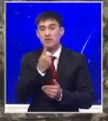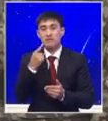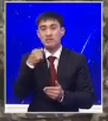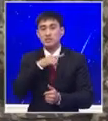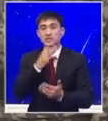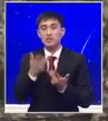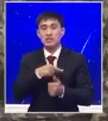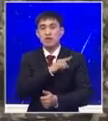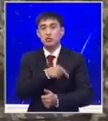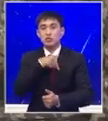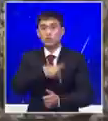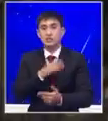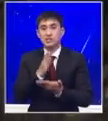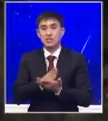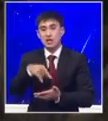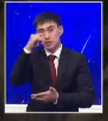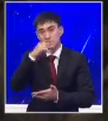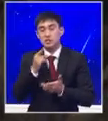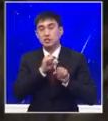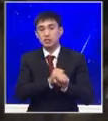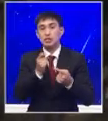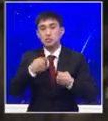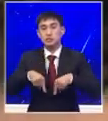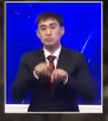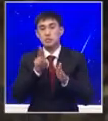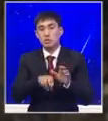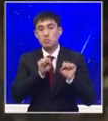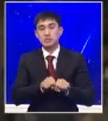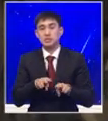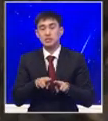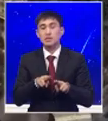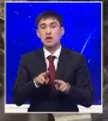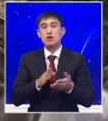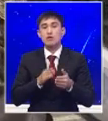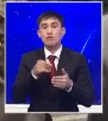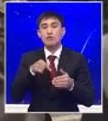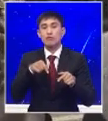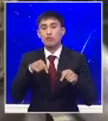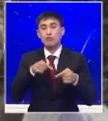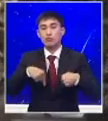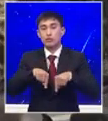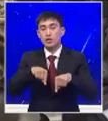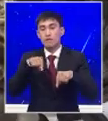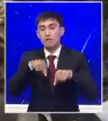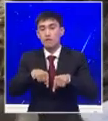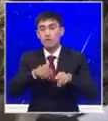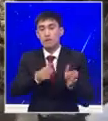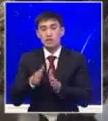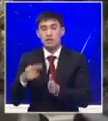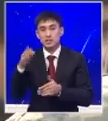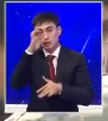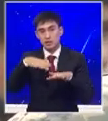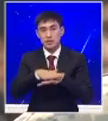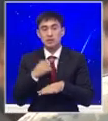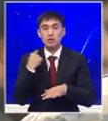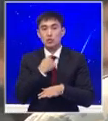сил Республики Казахстан встали на защиту общественной безопасности и внутреннего порядка страны, тогда как в городе Талдыкурган военный